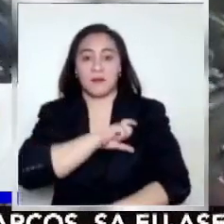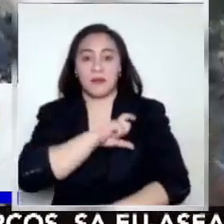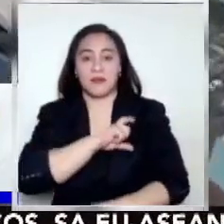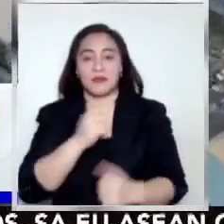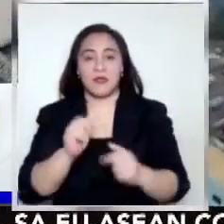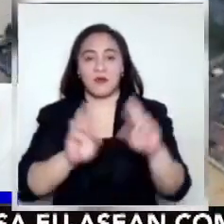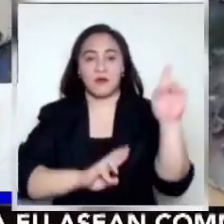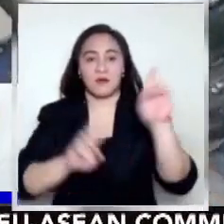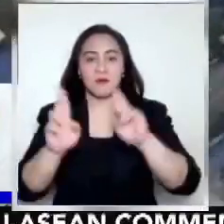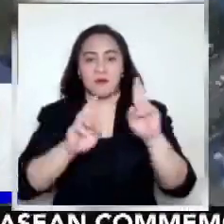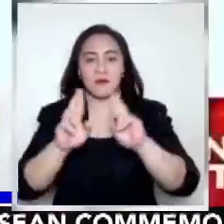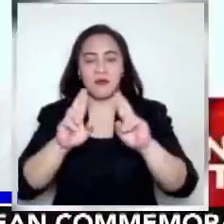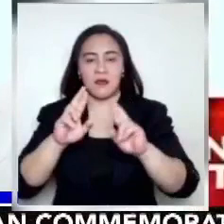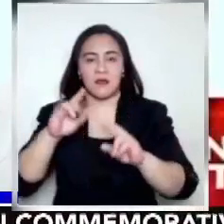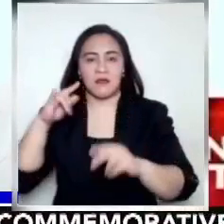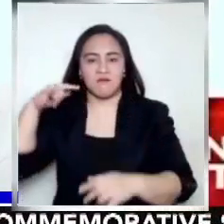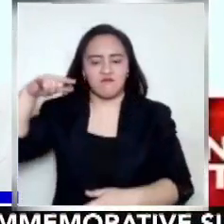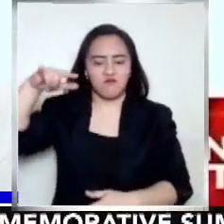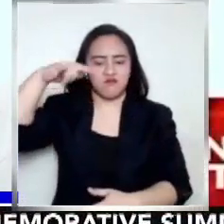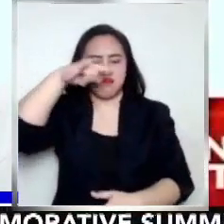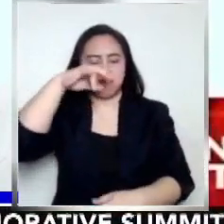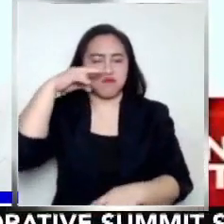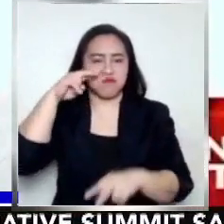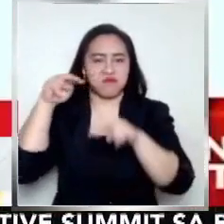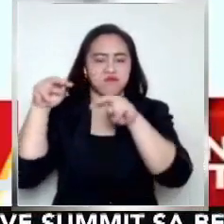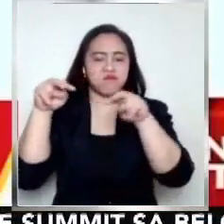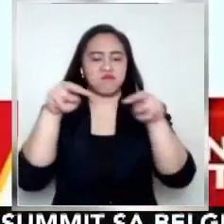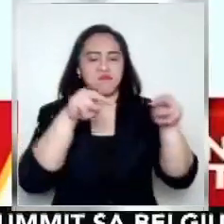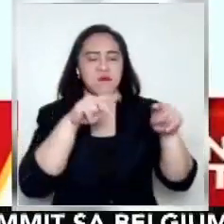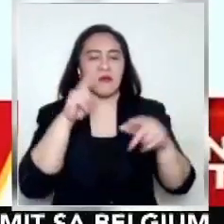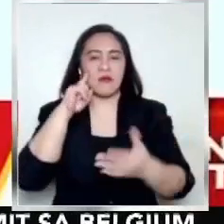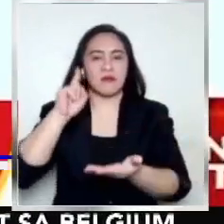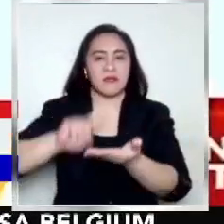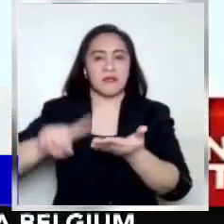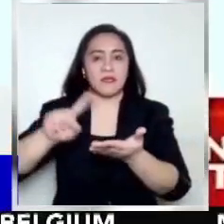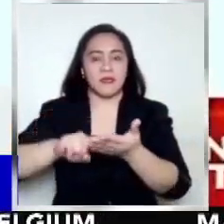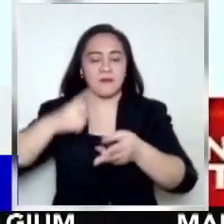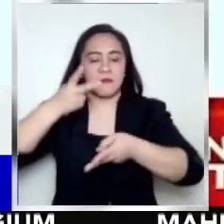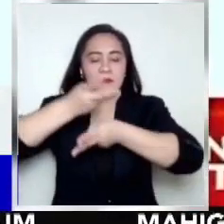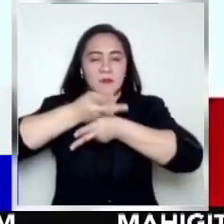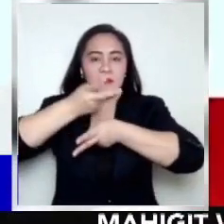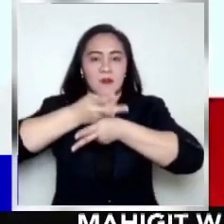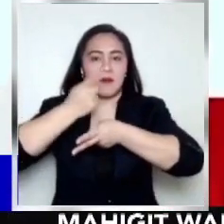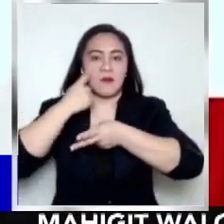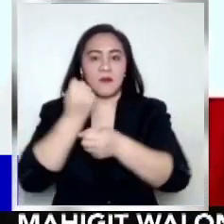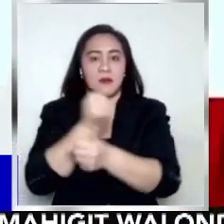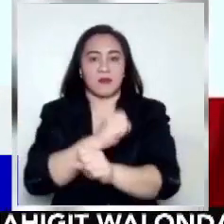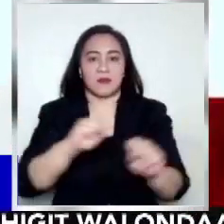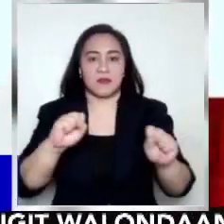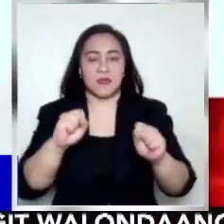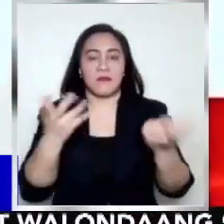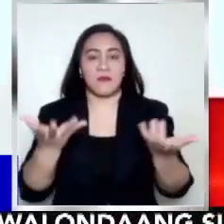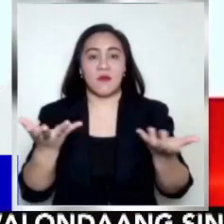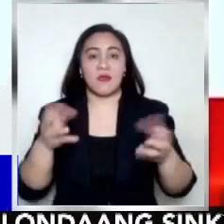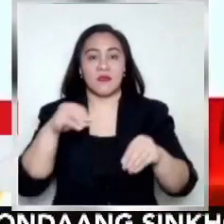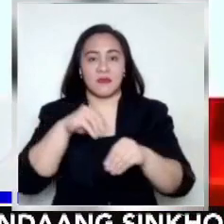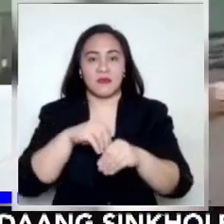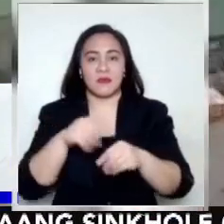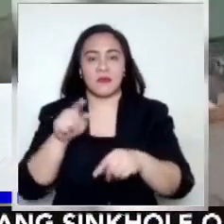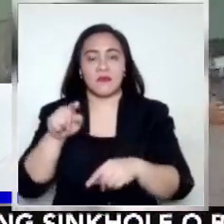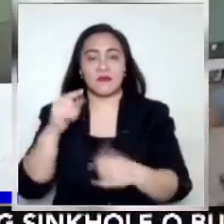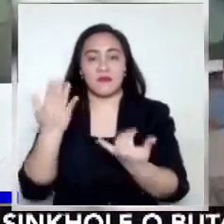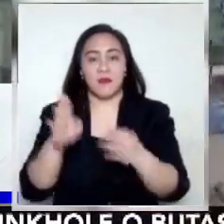iba't ibang simbahan sa Metro Manila. Kasama na yan sa pagbabantay namin ng security coverage dito sa pagpasok ng pag-open ng simbang